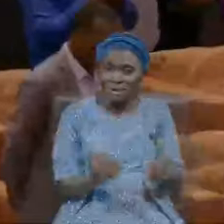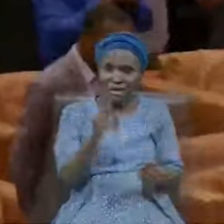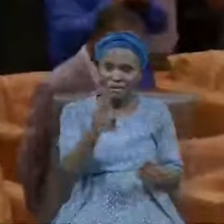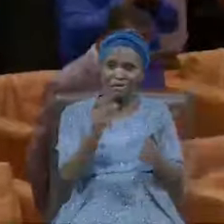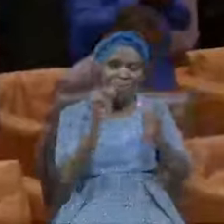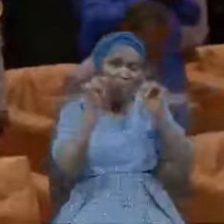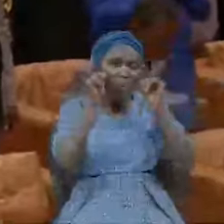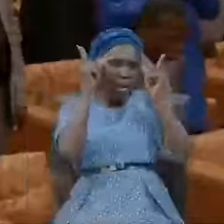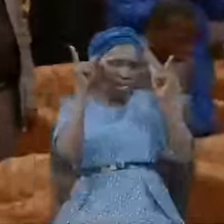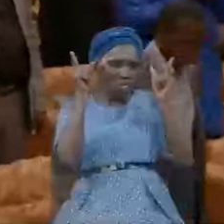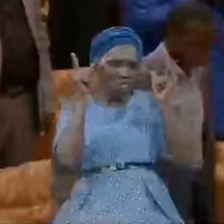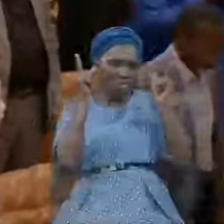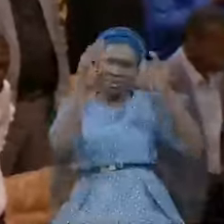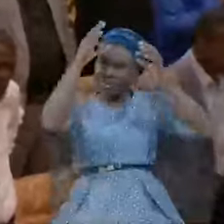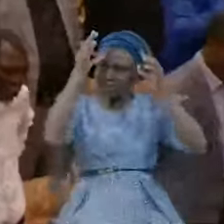pécheurs, réveillez-vous.